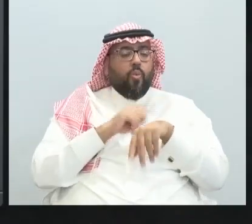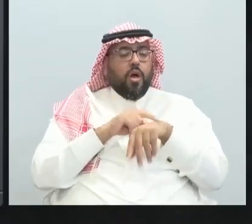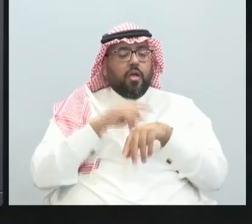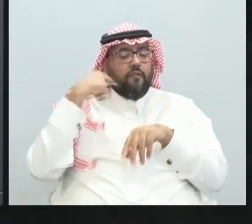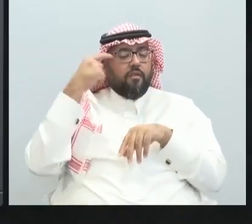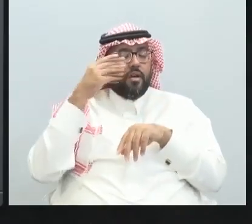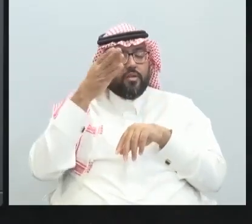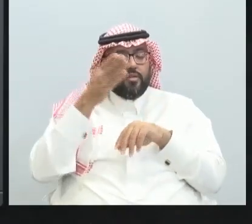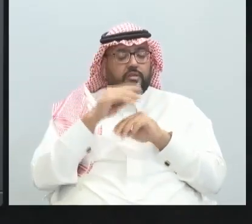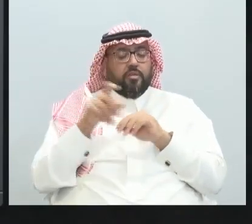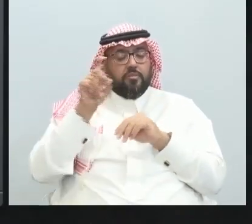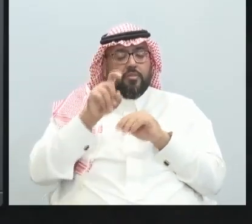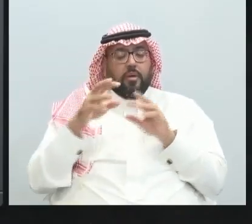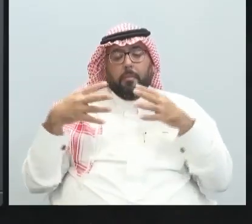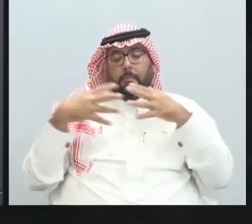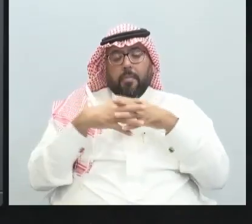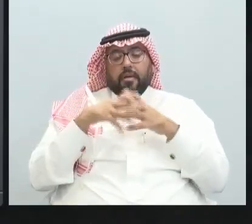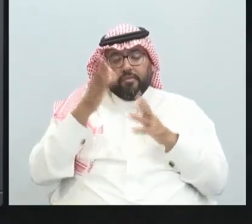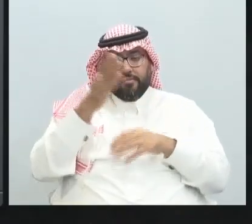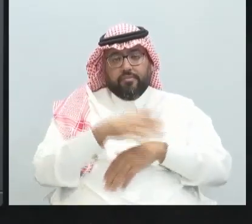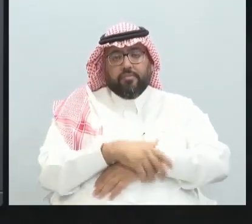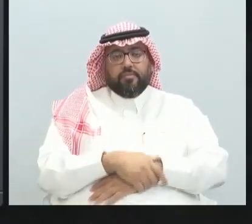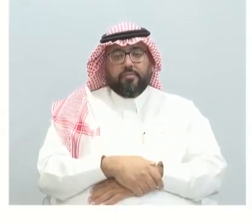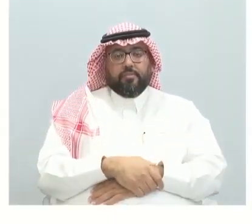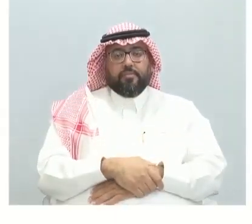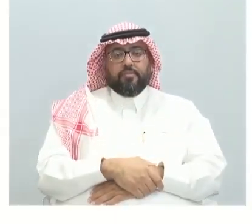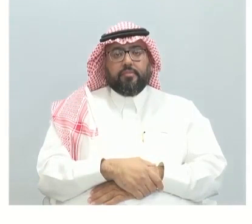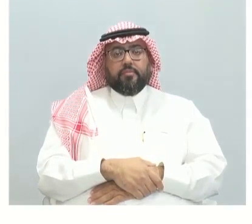في السؤال ونرجع نتشارك الحل سويا